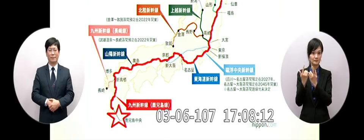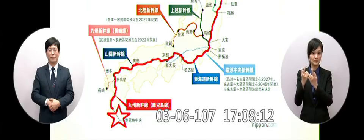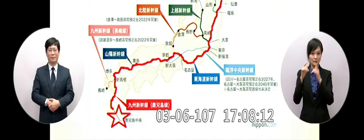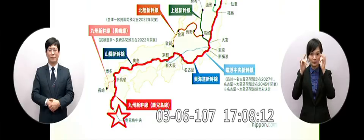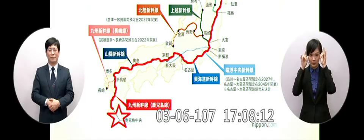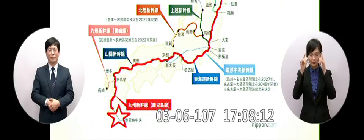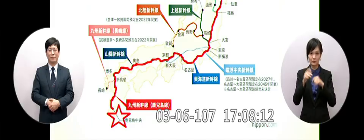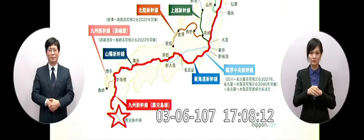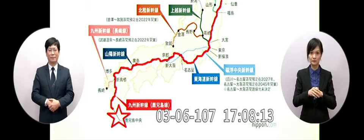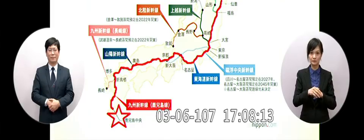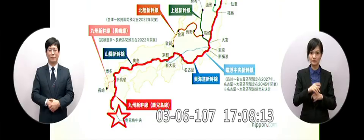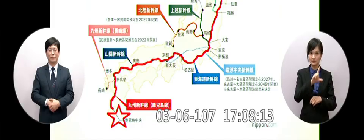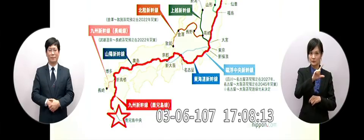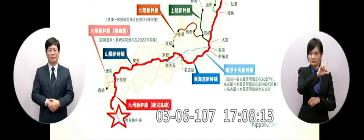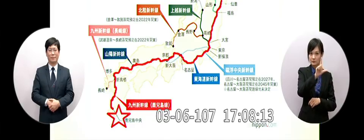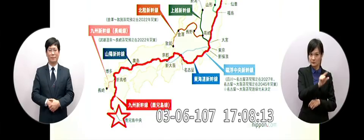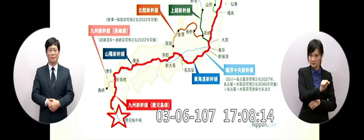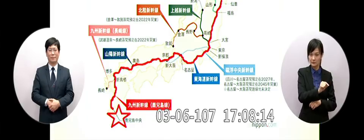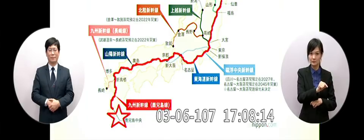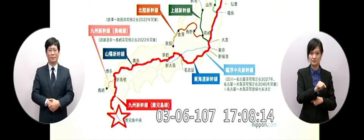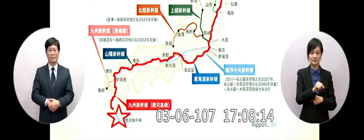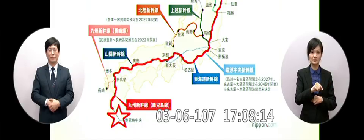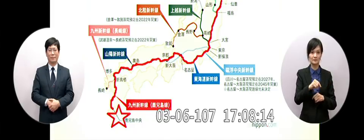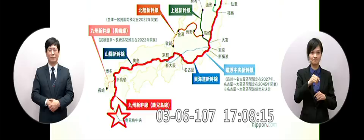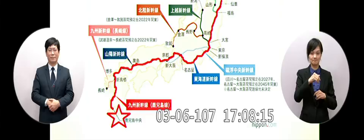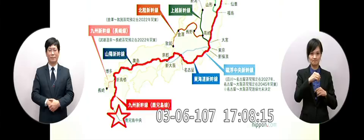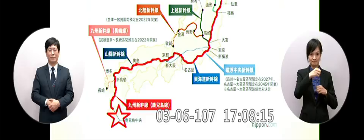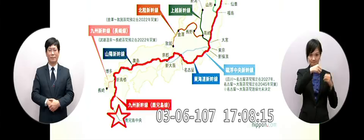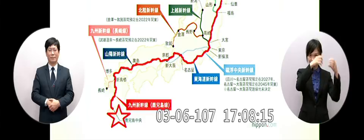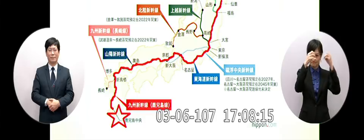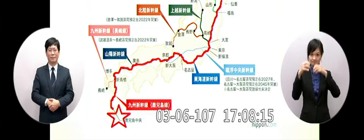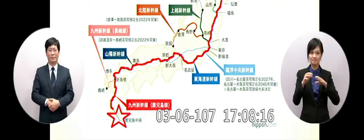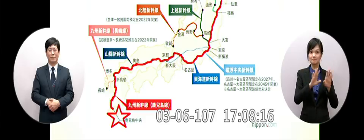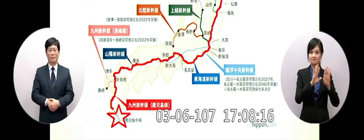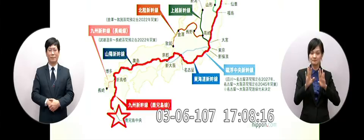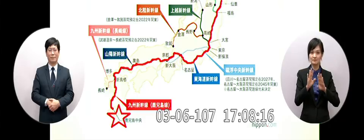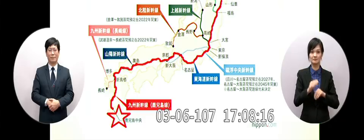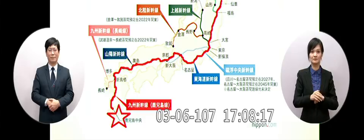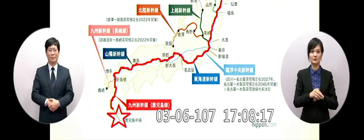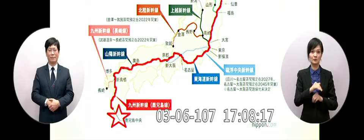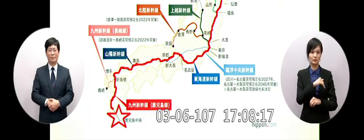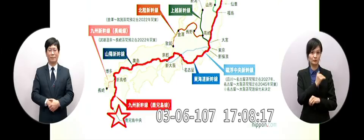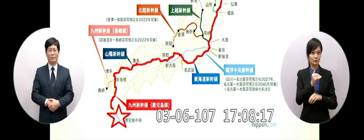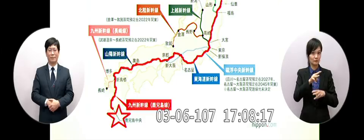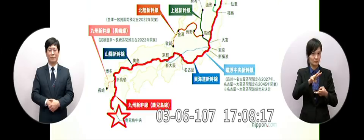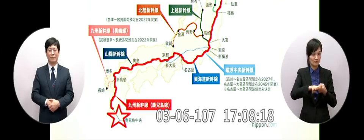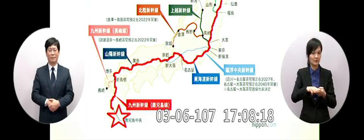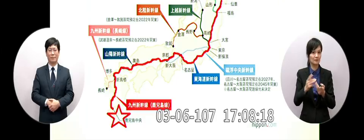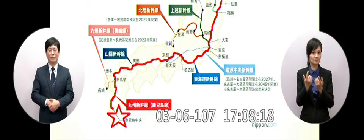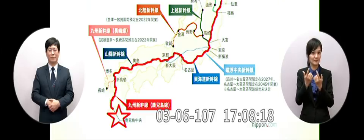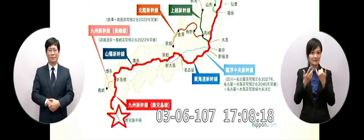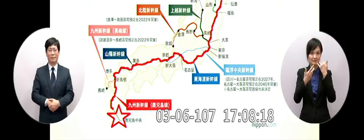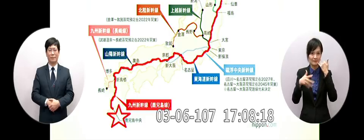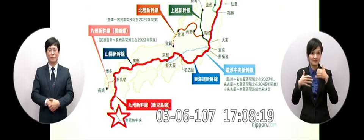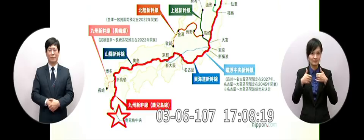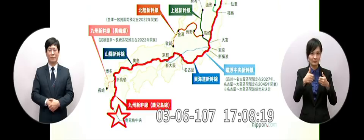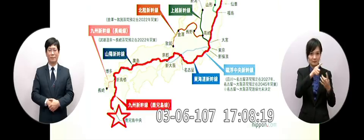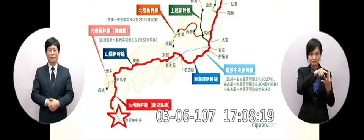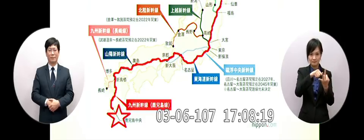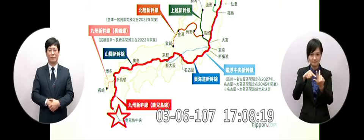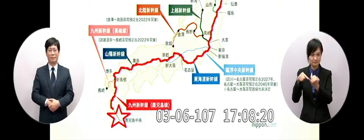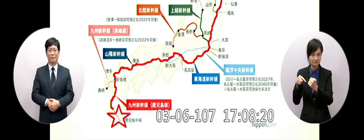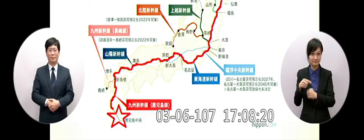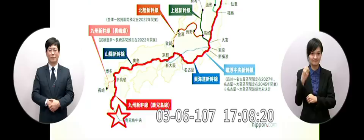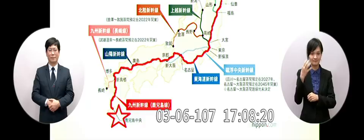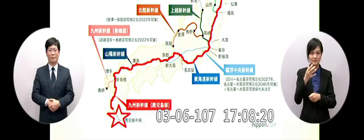线、上越新干线、山形新干线、秋田新干线、北海道新干线，到即嘛搁咧策划